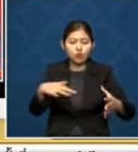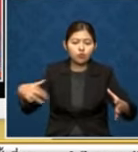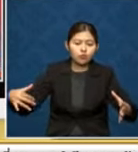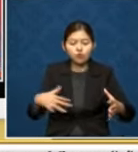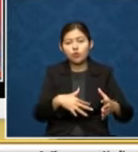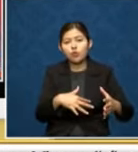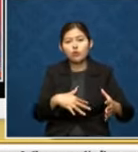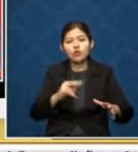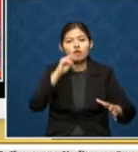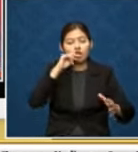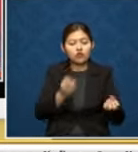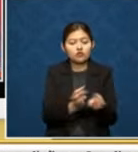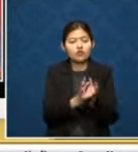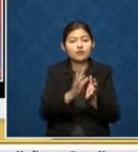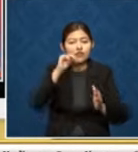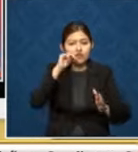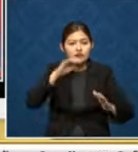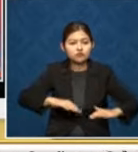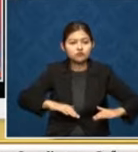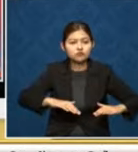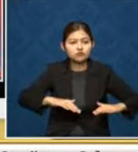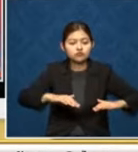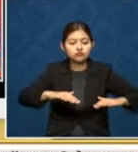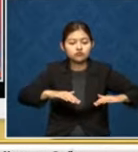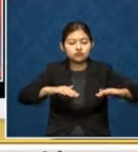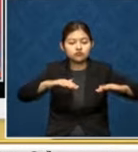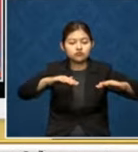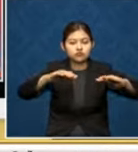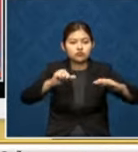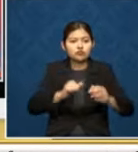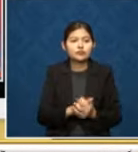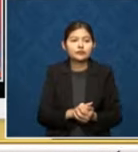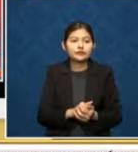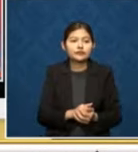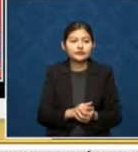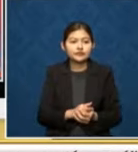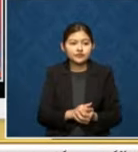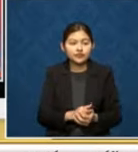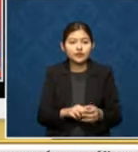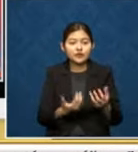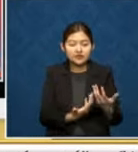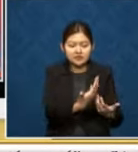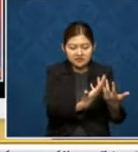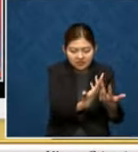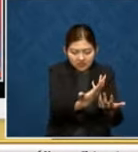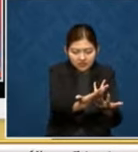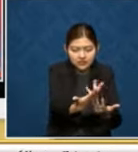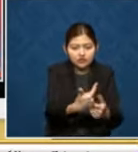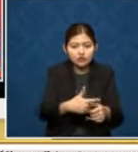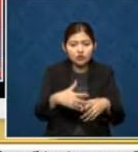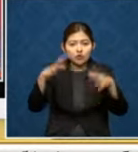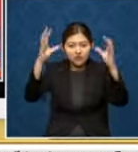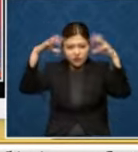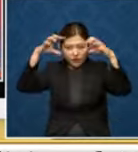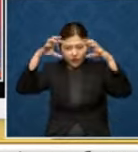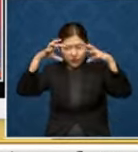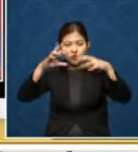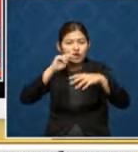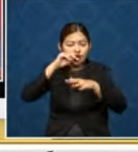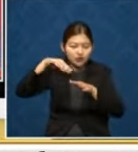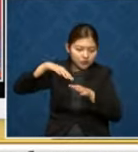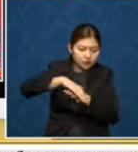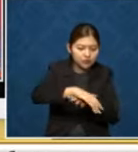ได้ไม่ทันส่งผลให้เกิดความตื้นเขินมีวัชพืชมากัดกั้นทางระบายน้ำส่งผลทำให้ฤดูฝนระบายน้ำไม่ทัน